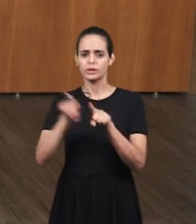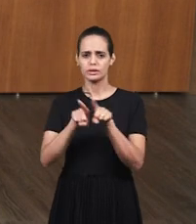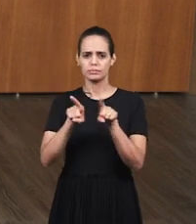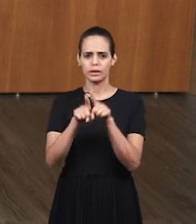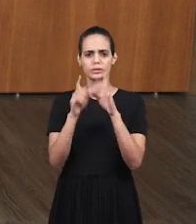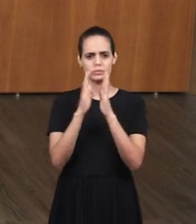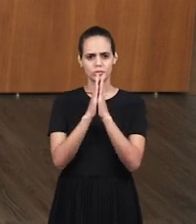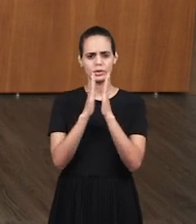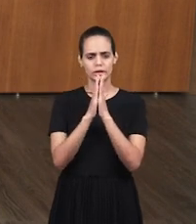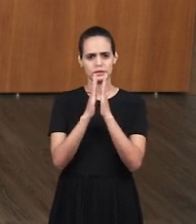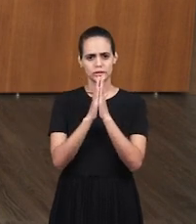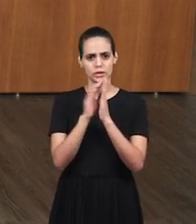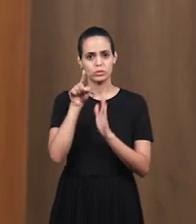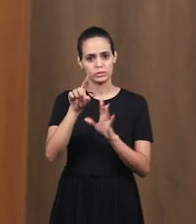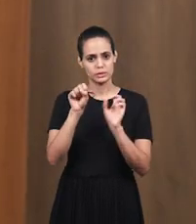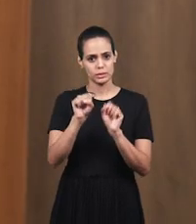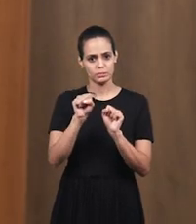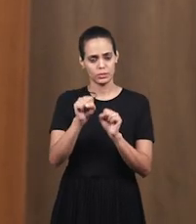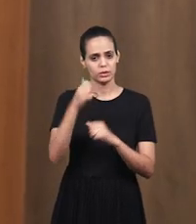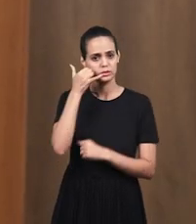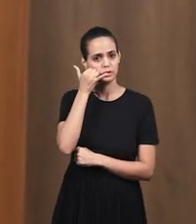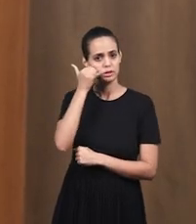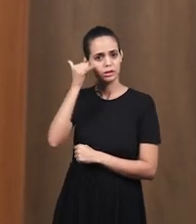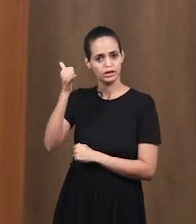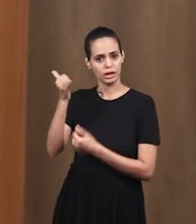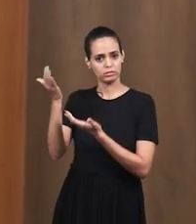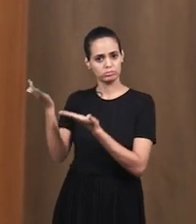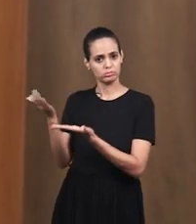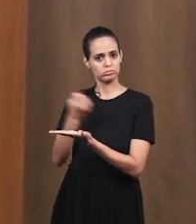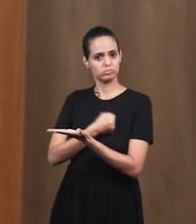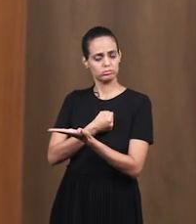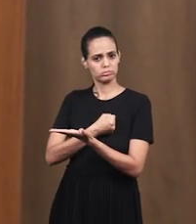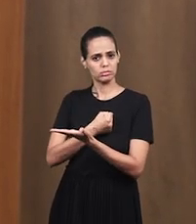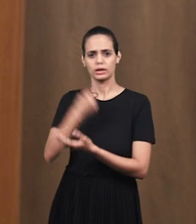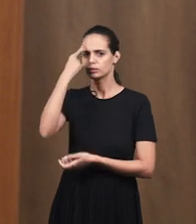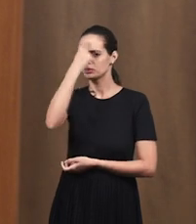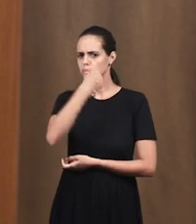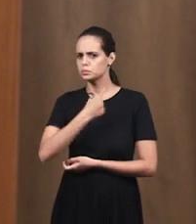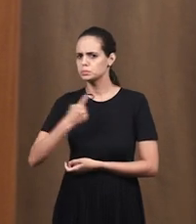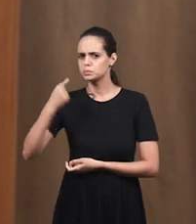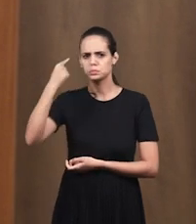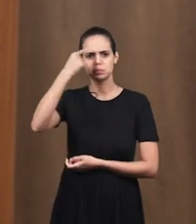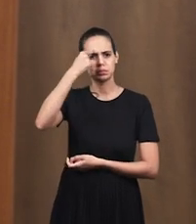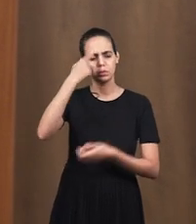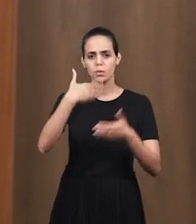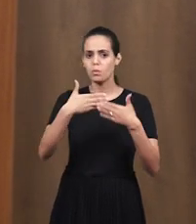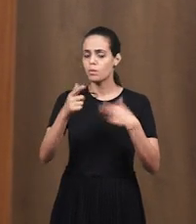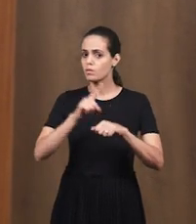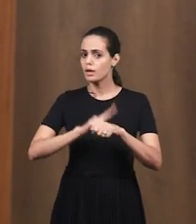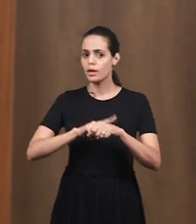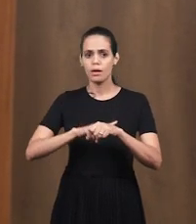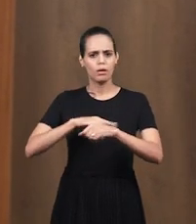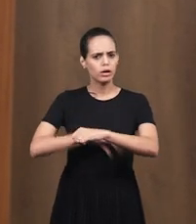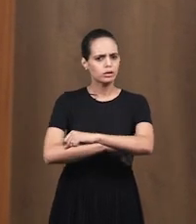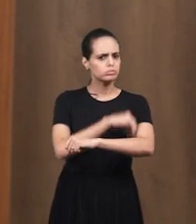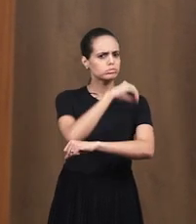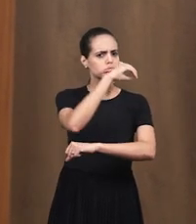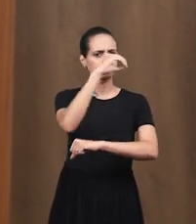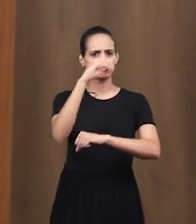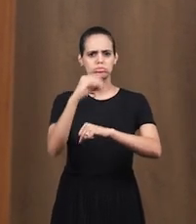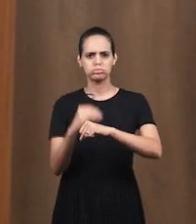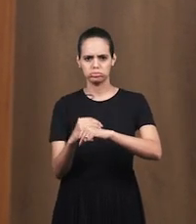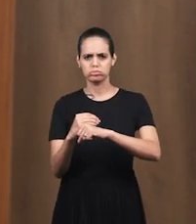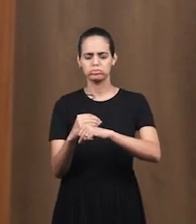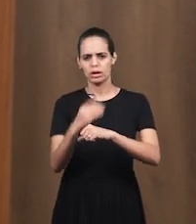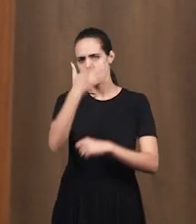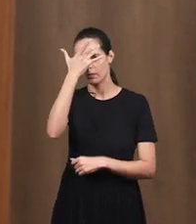Господа и в молитве. Вы можете позвонить по этому номеру в любое время дня и ночи. Там всегда